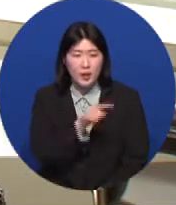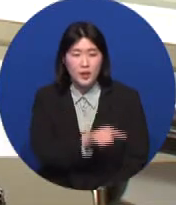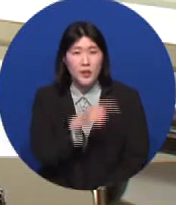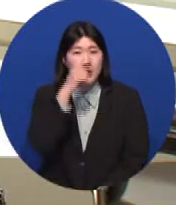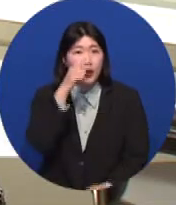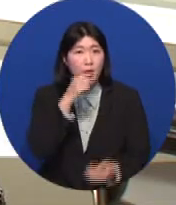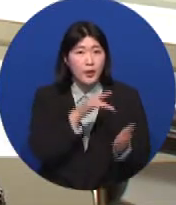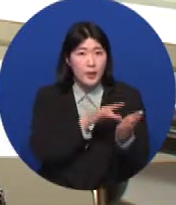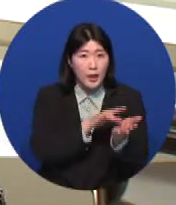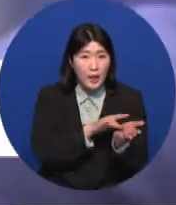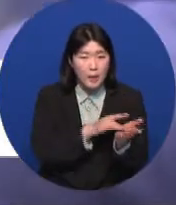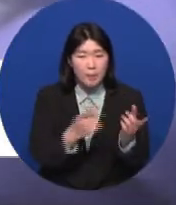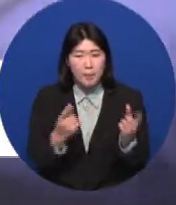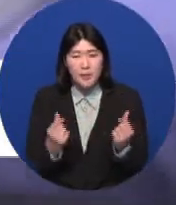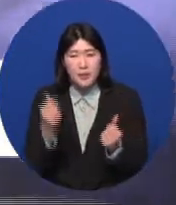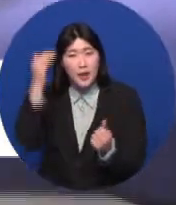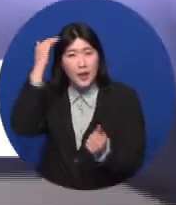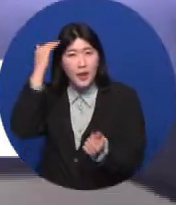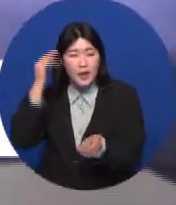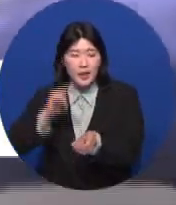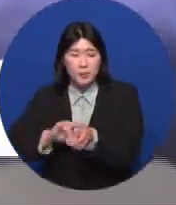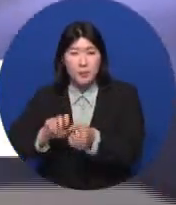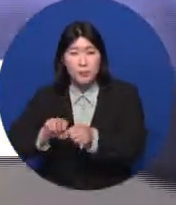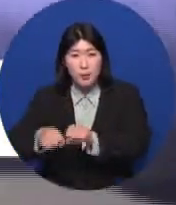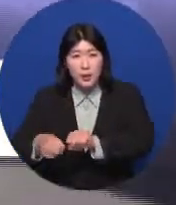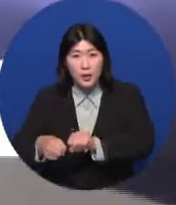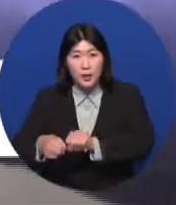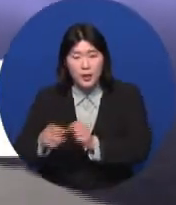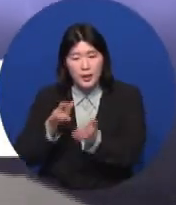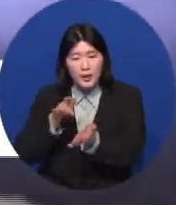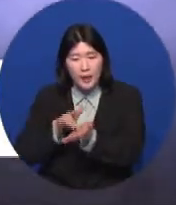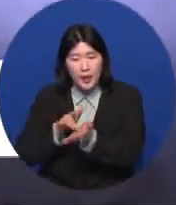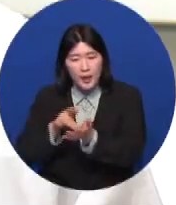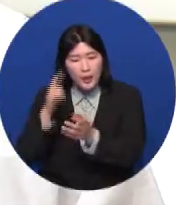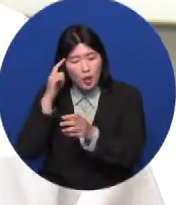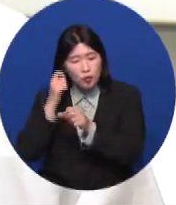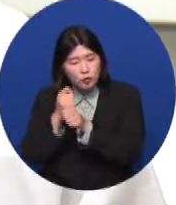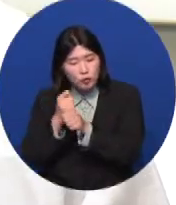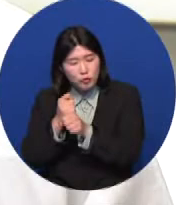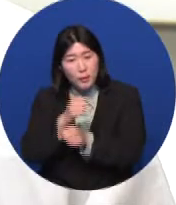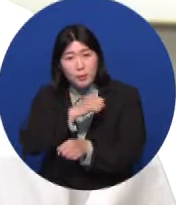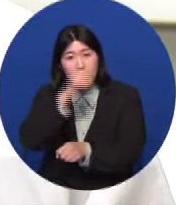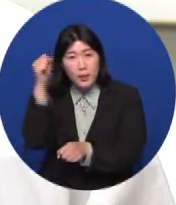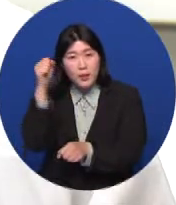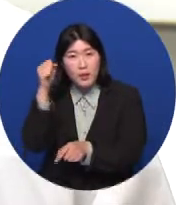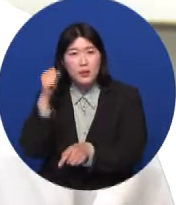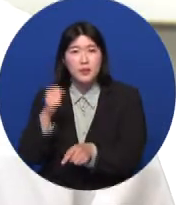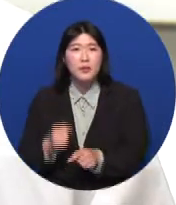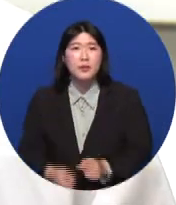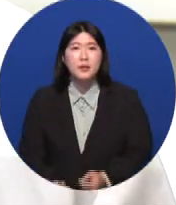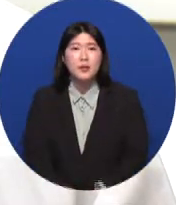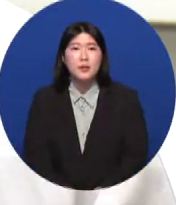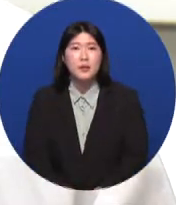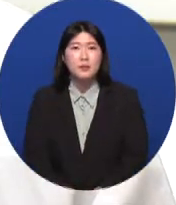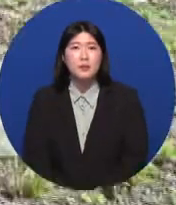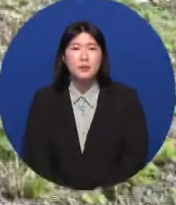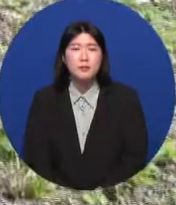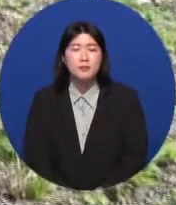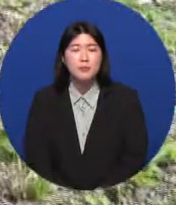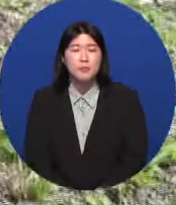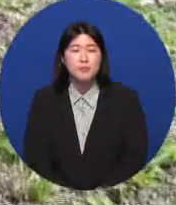와 같은 방식이 면서 항바이러스 효능이 더 우수한 물질을 국내 연구진이 한약 에서 찾아냈습니다